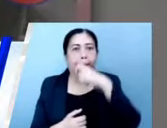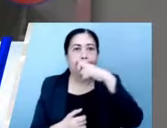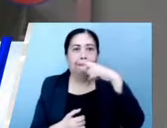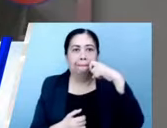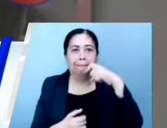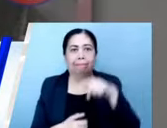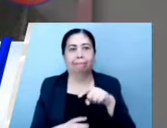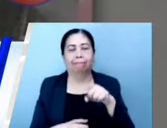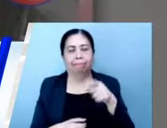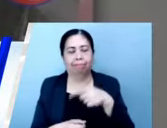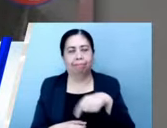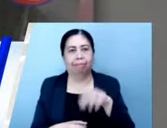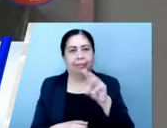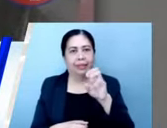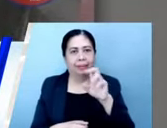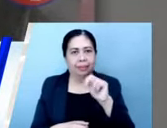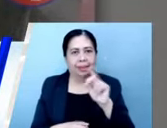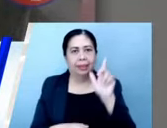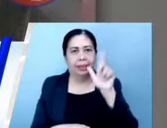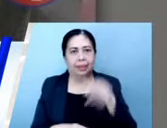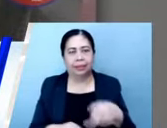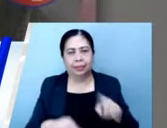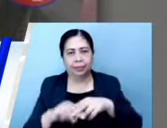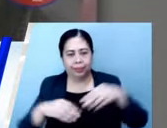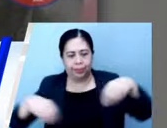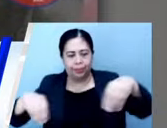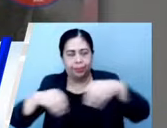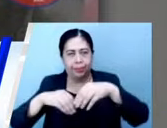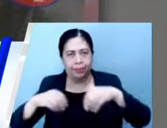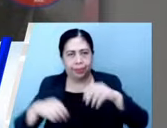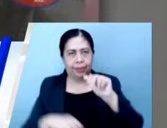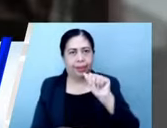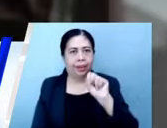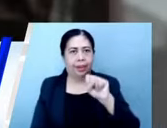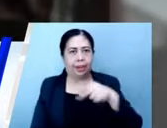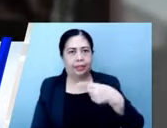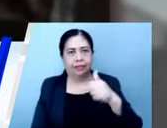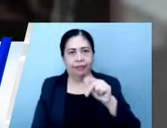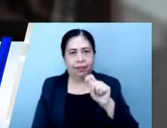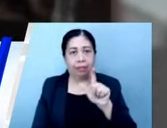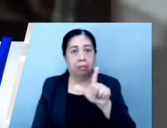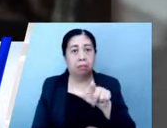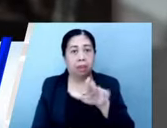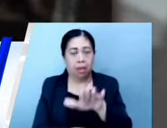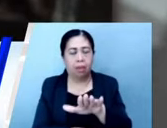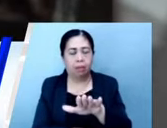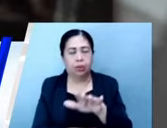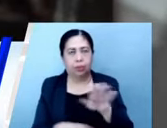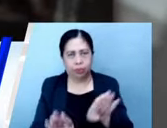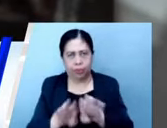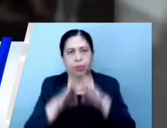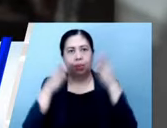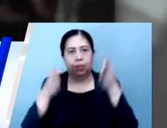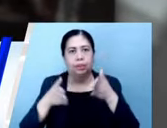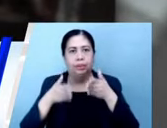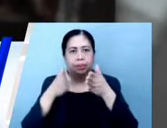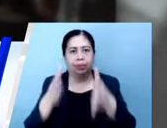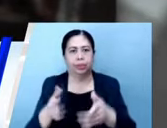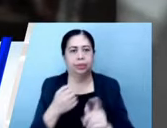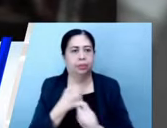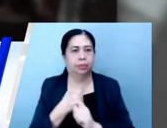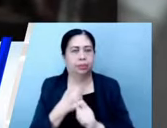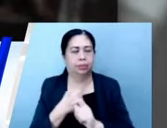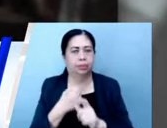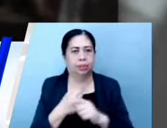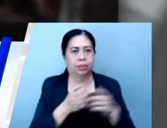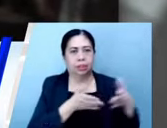ng asfalto. Mamayang hapon, inaasahang bubuksan na ang bahaging yan ng Sales Road. Pansamantalang binuksan ang westbound